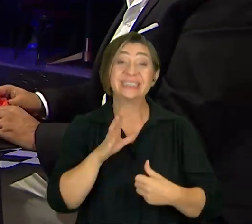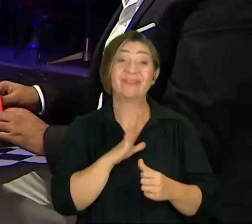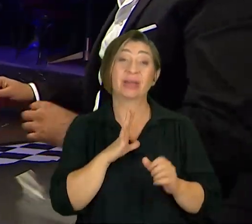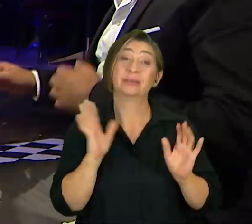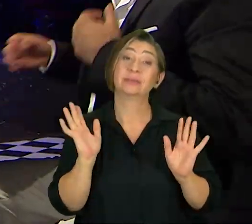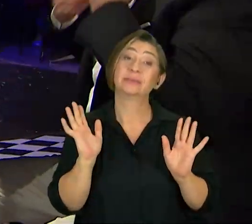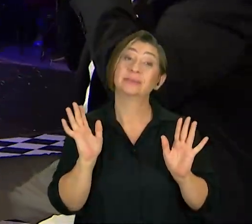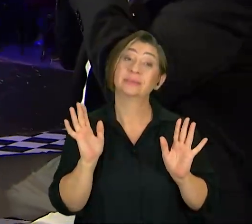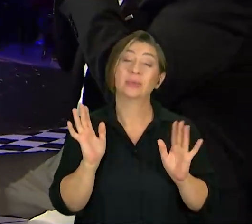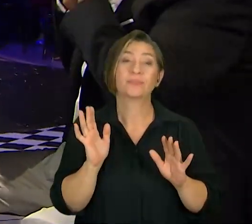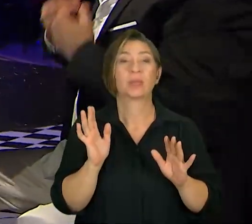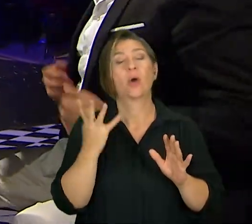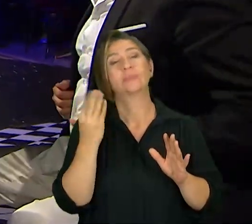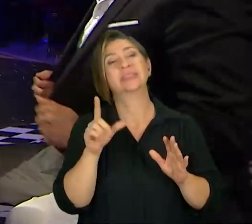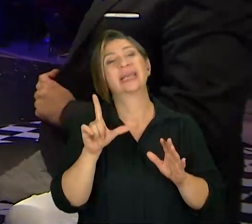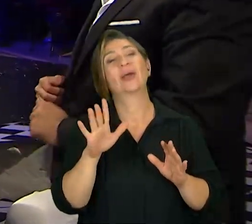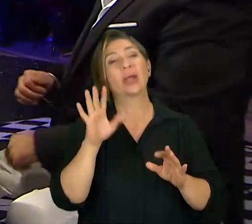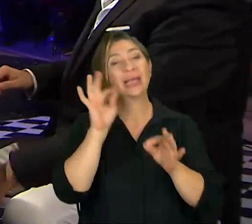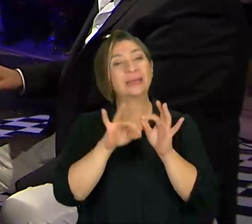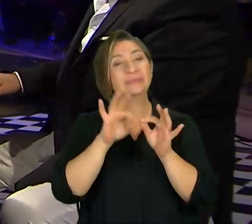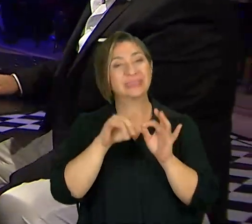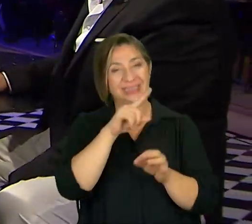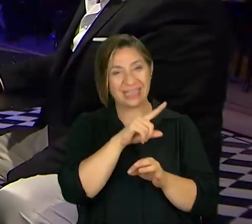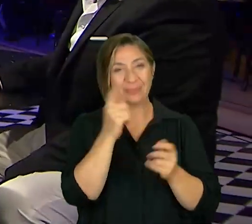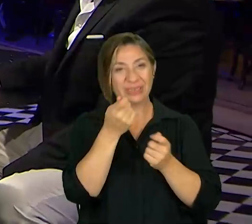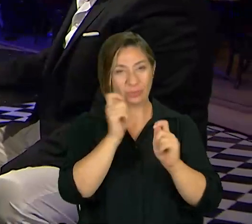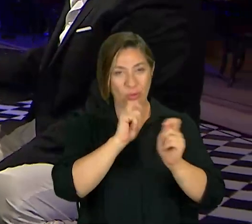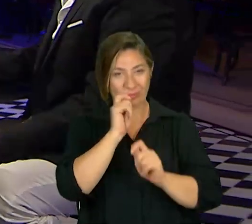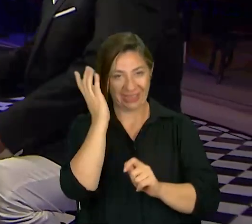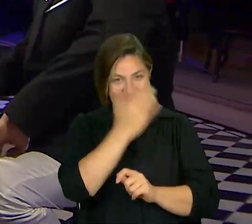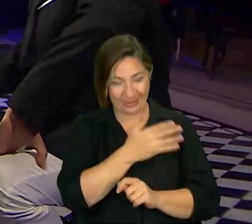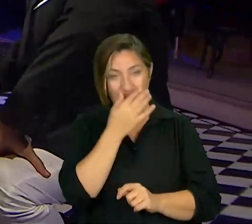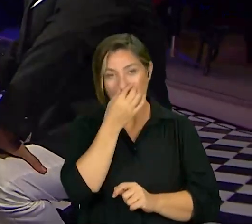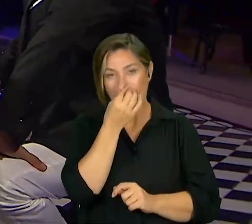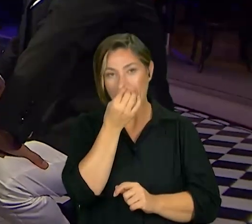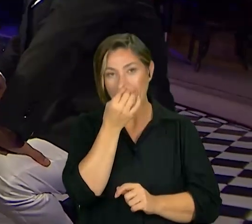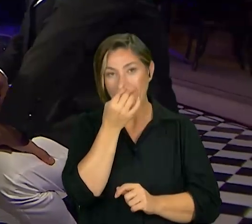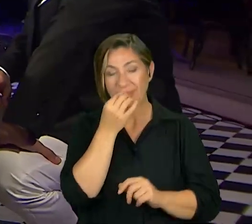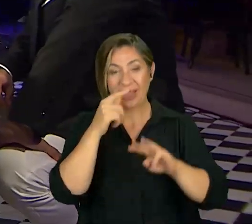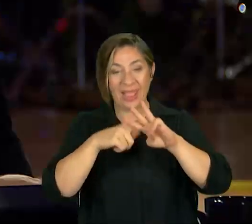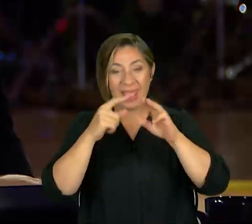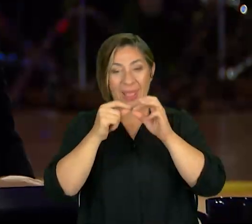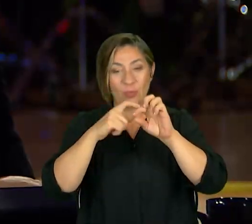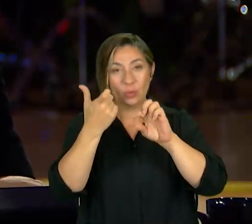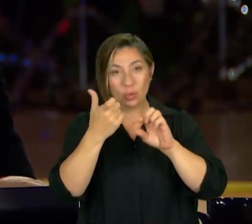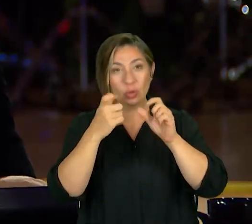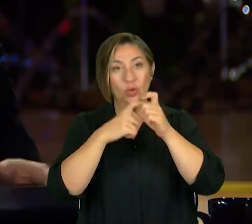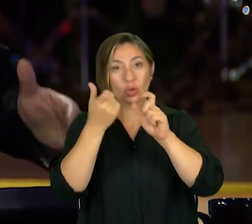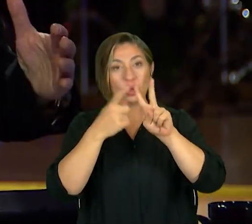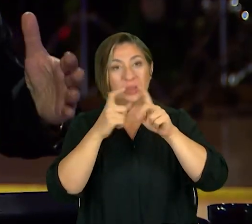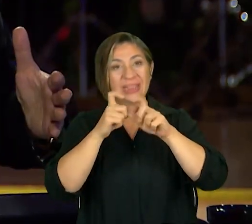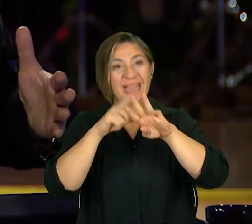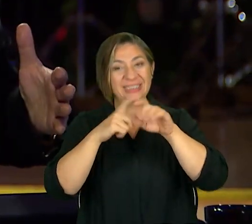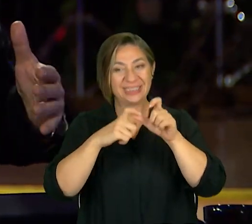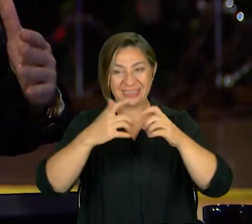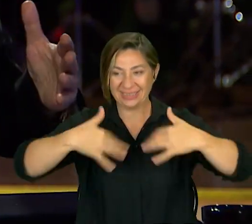yapmadı bunları. Yani ya o olmasına gerek yok. Kıbrıs'ta bir iş görüşmesi için gittim Kıbrıs'a. Ebru Gündeş'in sahnesini gördüm. Küçük